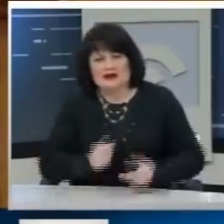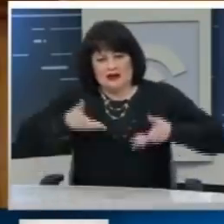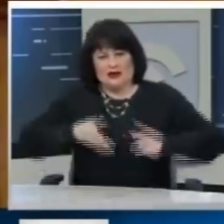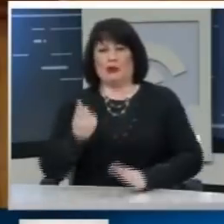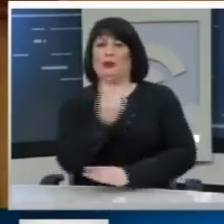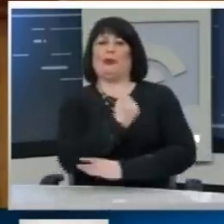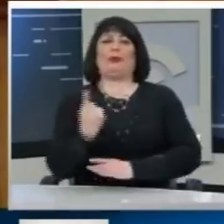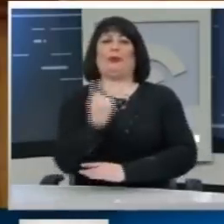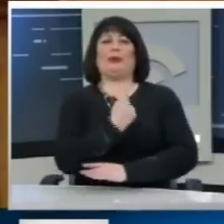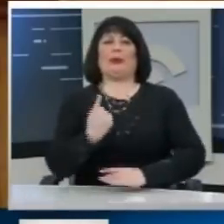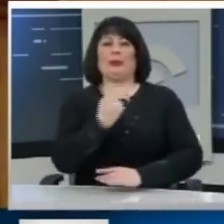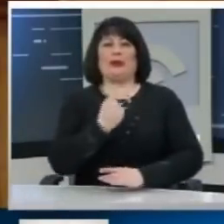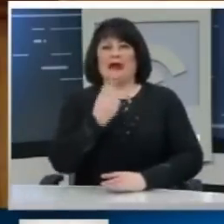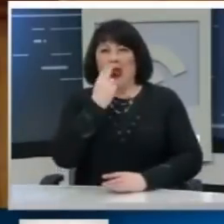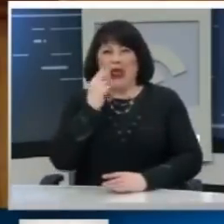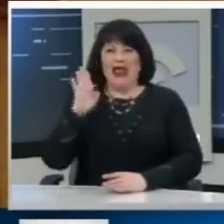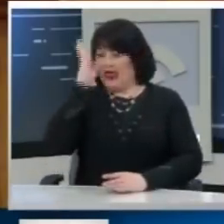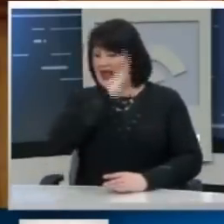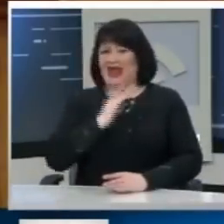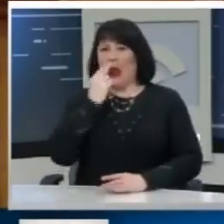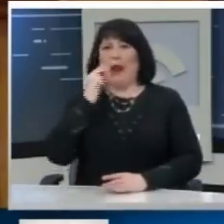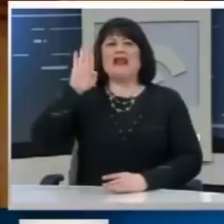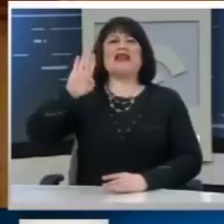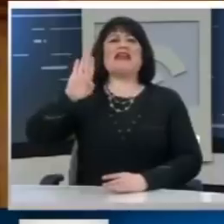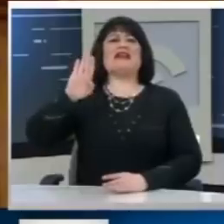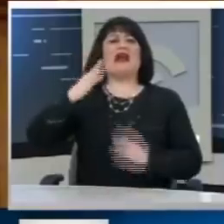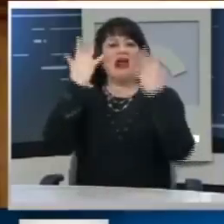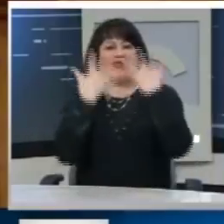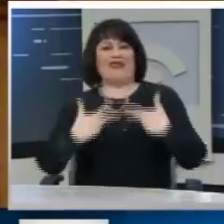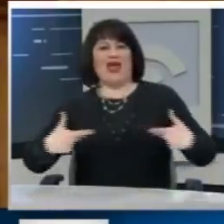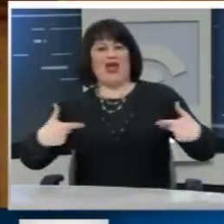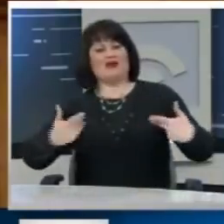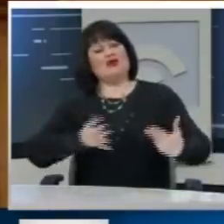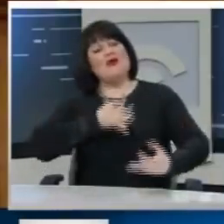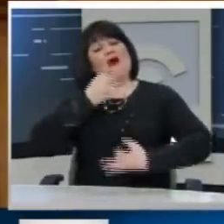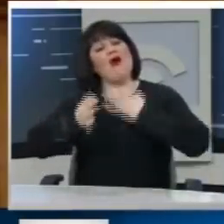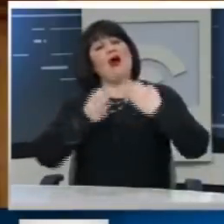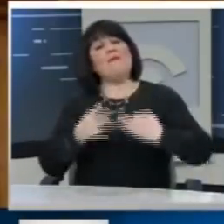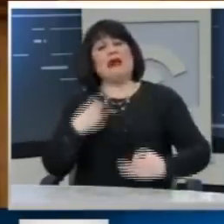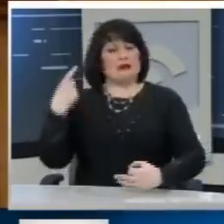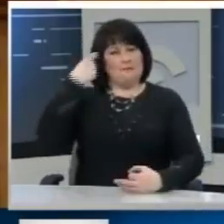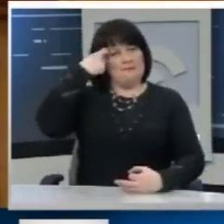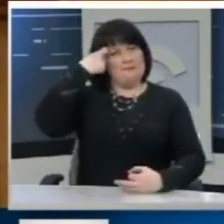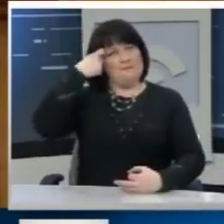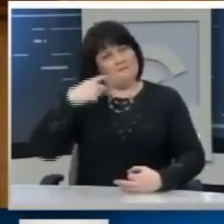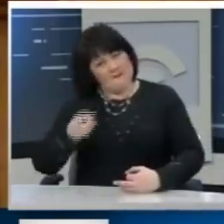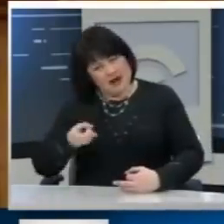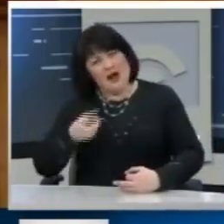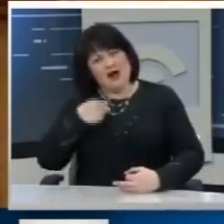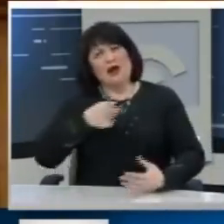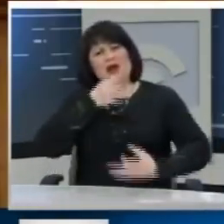του ντυμένος Χίτλερ με το μονόλογο το θεατρικό του Χίτλερ πριν αυτοκτονήσει. Τι άλλο?